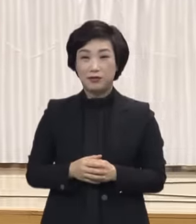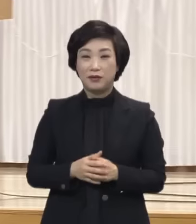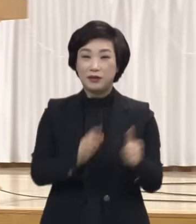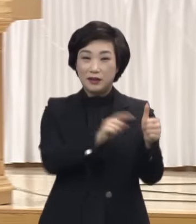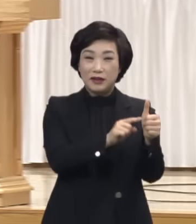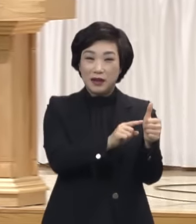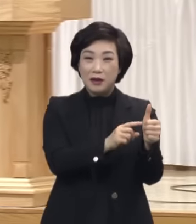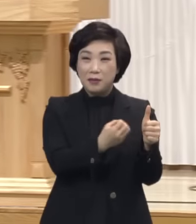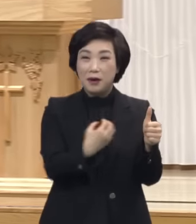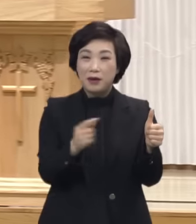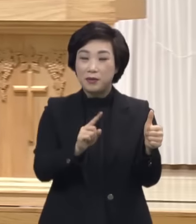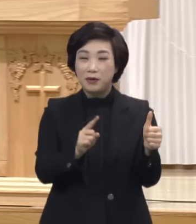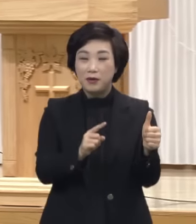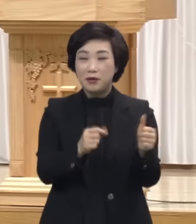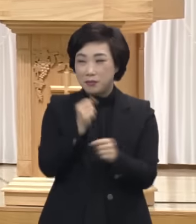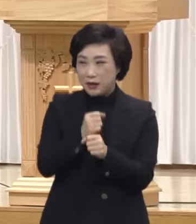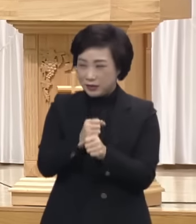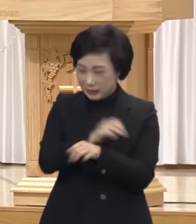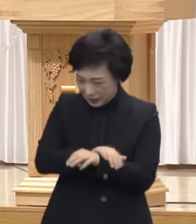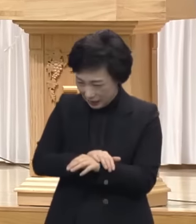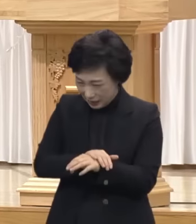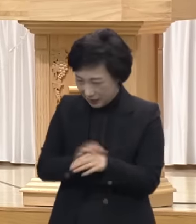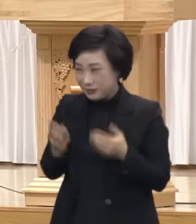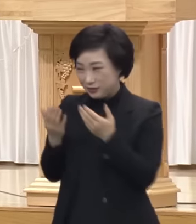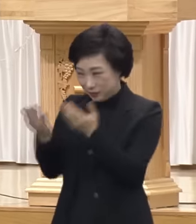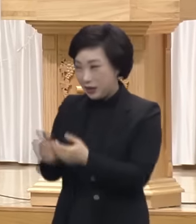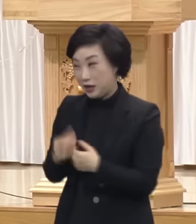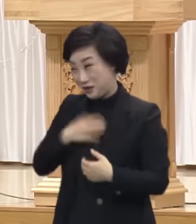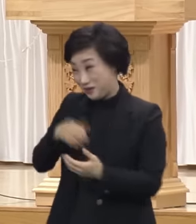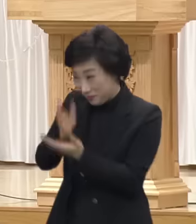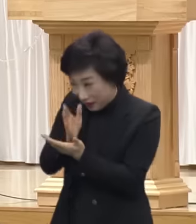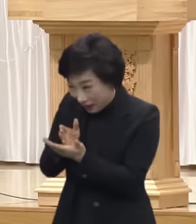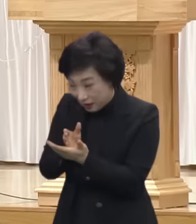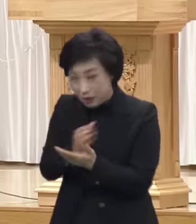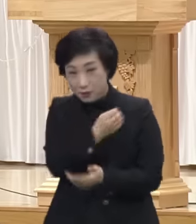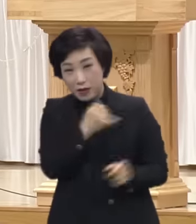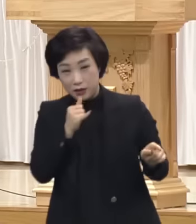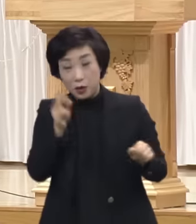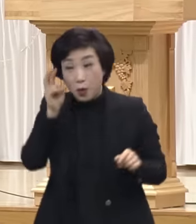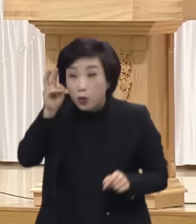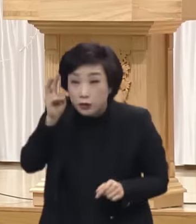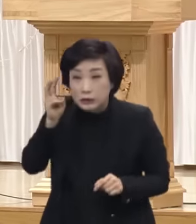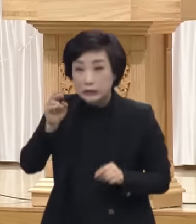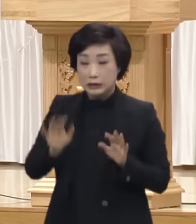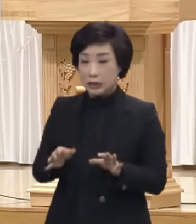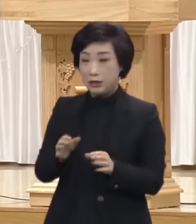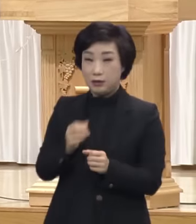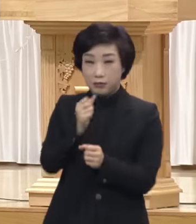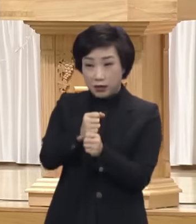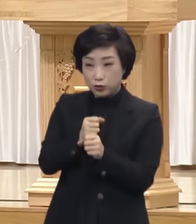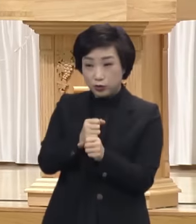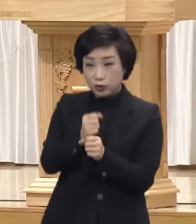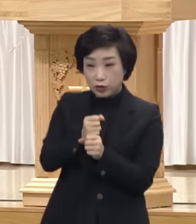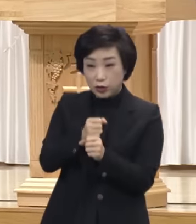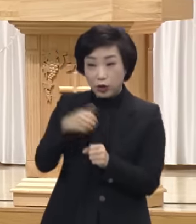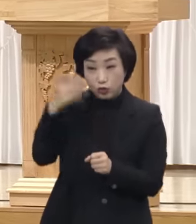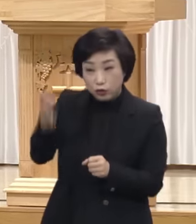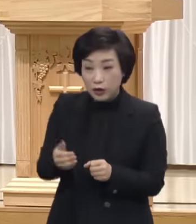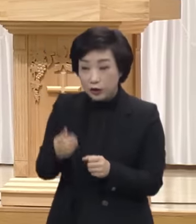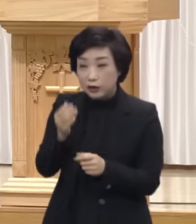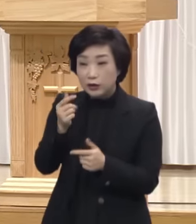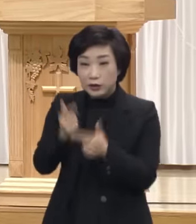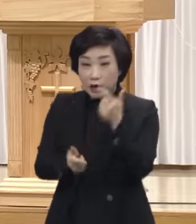잘 만들어다 드릴지니 걱정하지 마세요. 근데 혹시라도 만들어다서 이